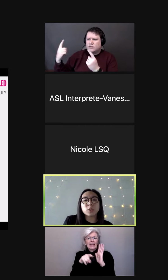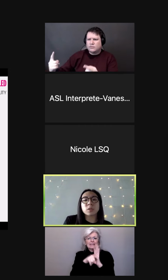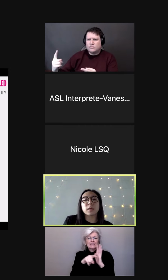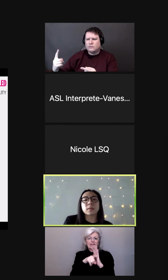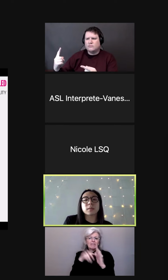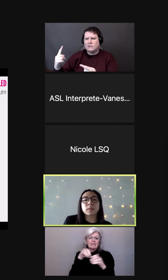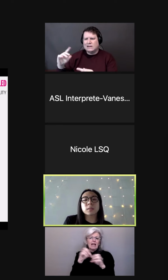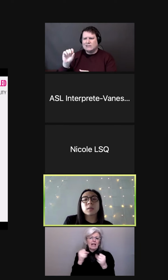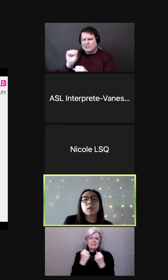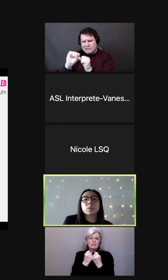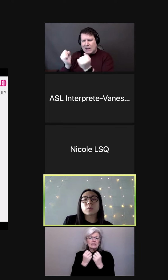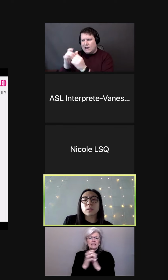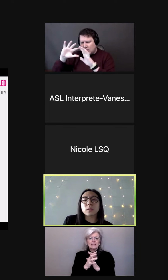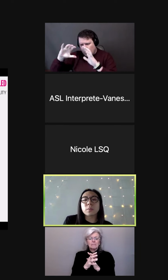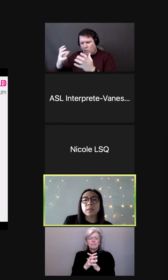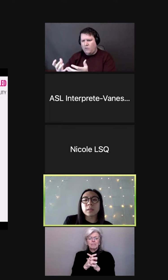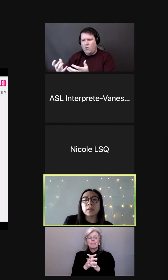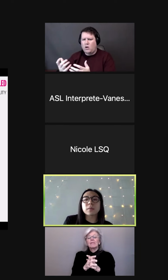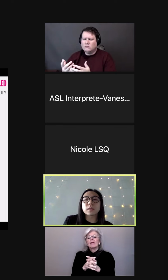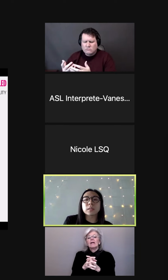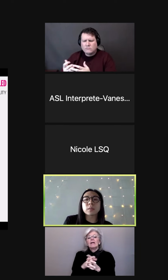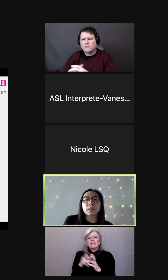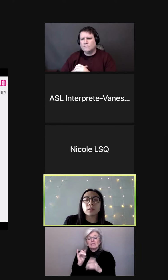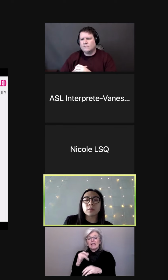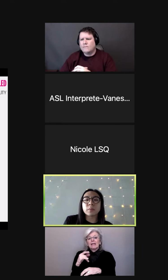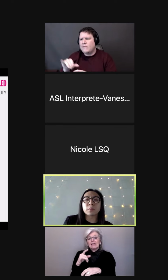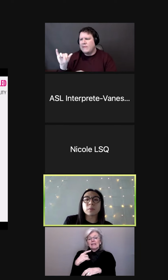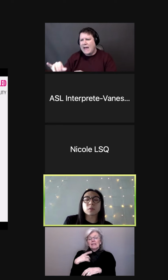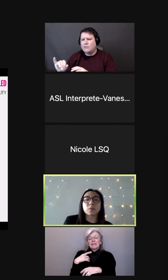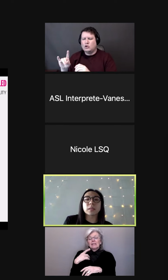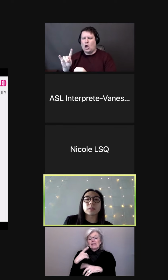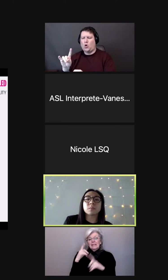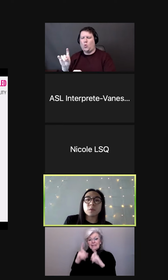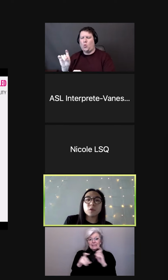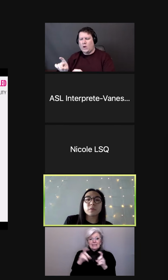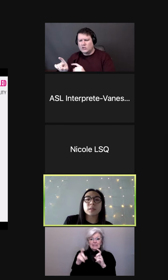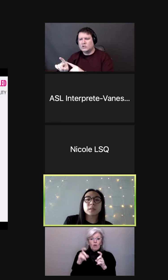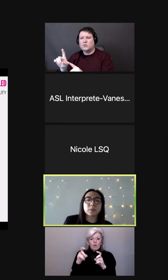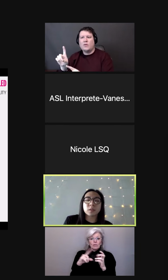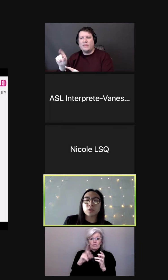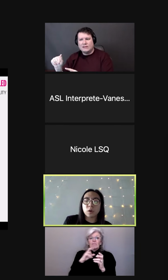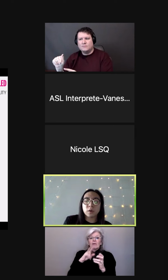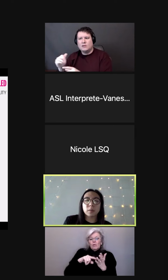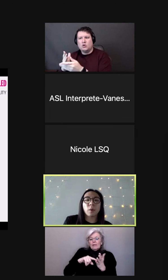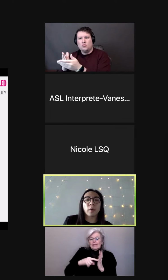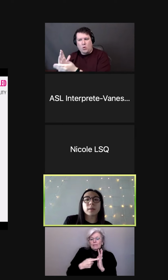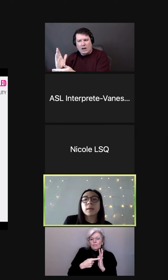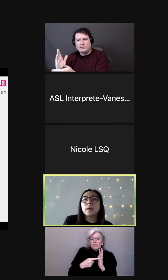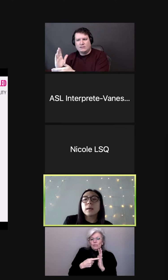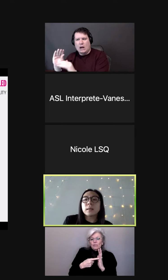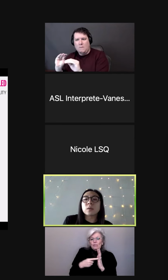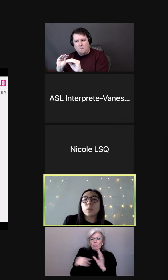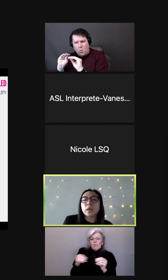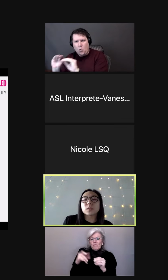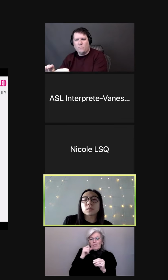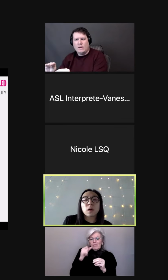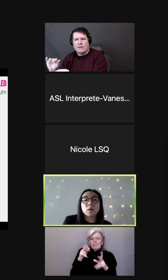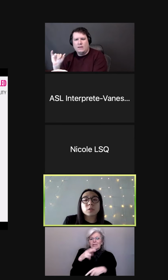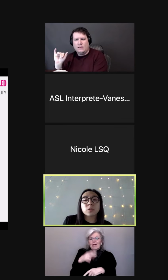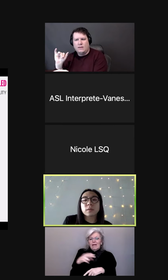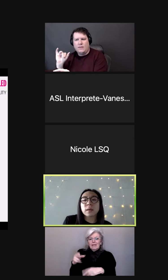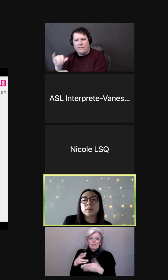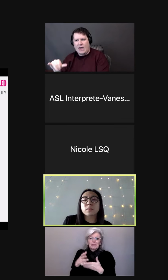la société. Ces questions, ce questionnement ont été le début du mouvement pour les droits des personnes handicapées.